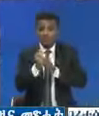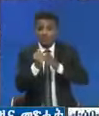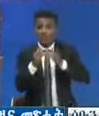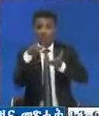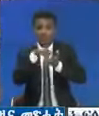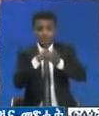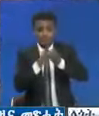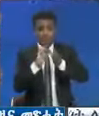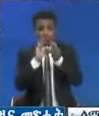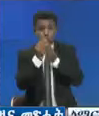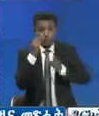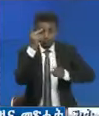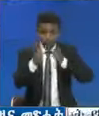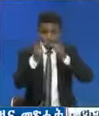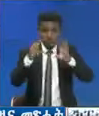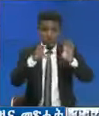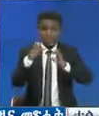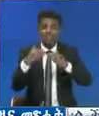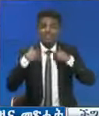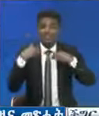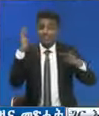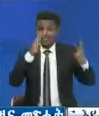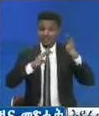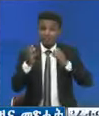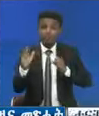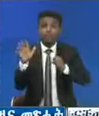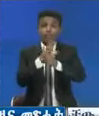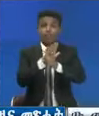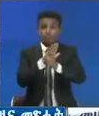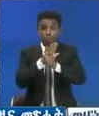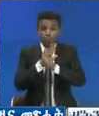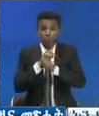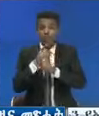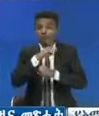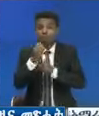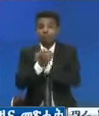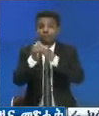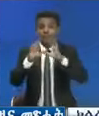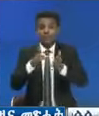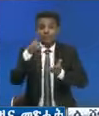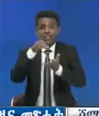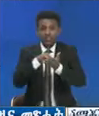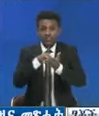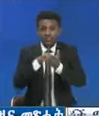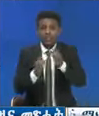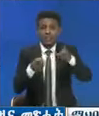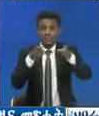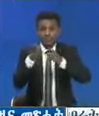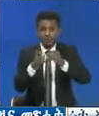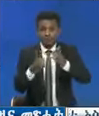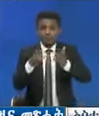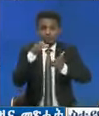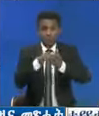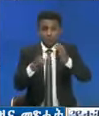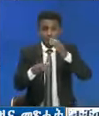እንቅስቃሴ ተዘዋውሮ መመልከታቸው ያሉብንን ውስንነቶች እንድንሞላ አቅም ይፈጥራል ያሉት የከተማ አስተዳደሩ ከተማ ልማትና ኮንስትራክሽን አገልግሎት ጽህፈት ቤት